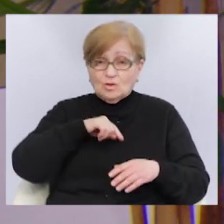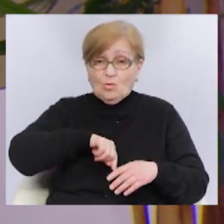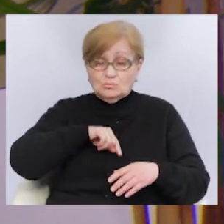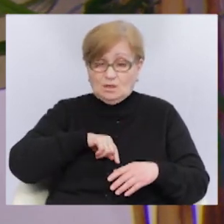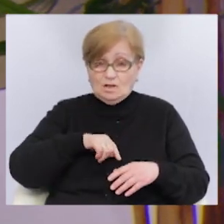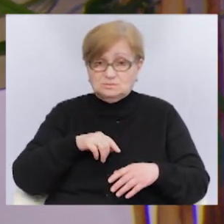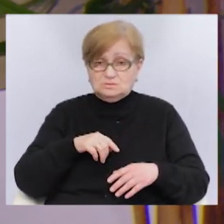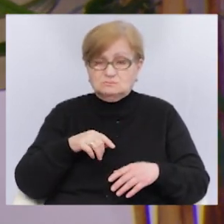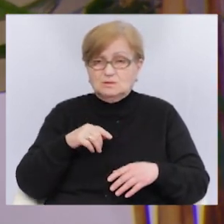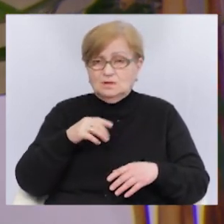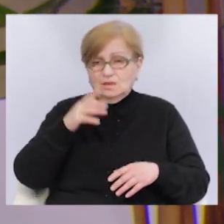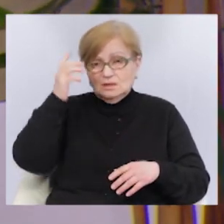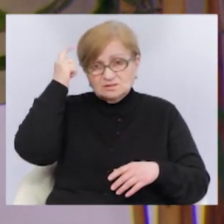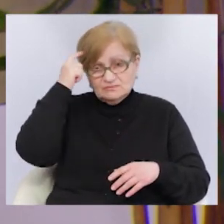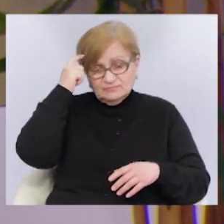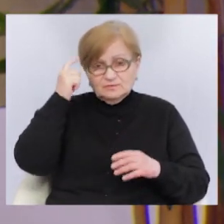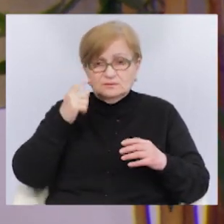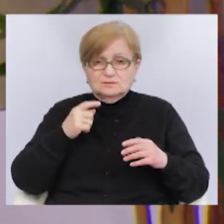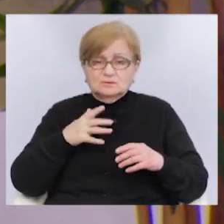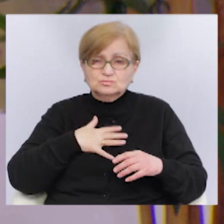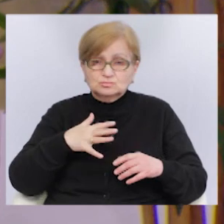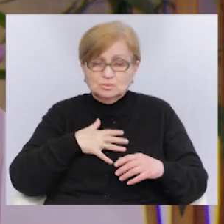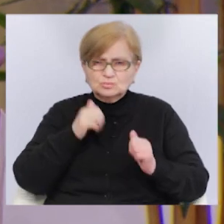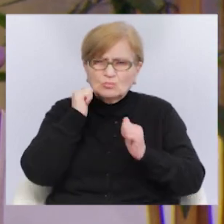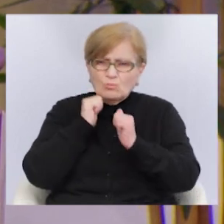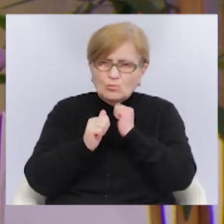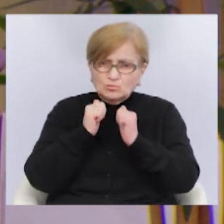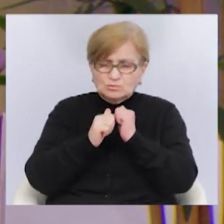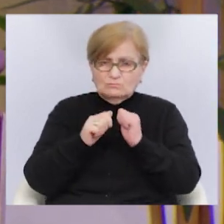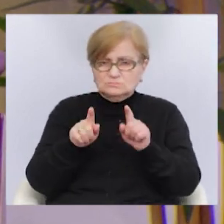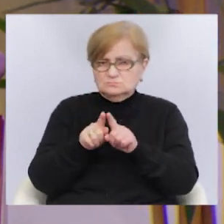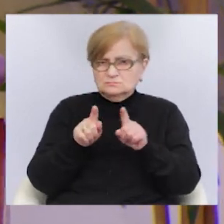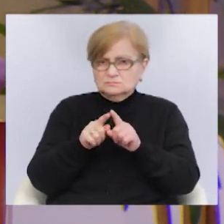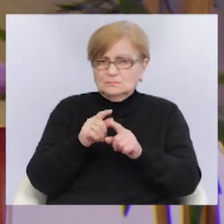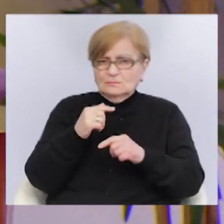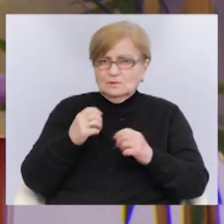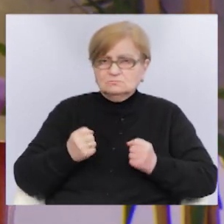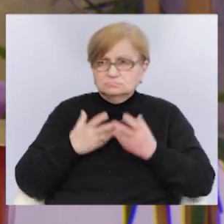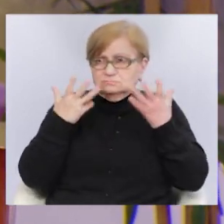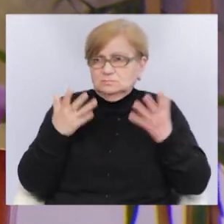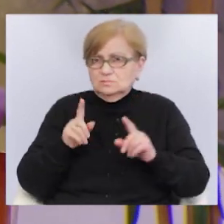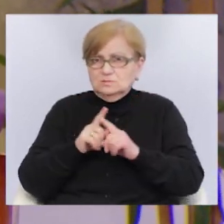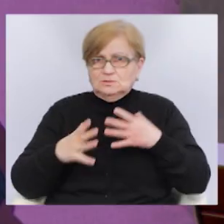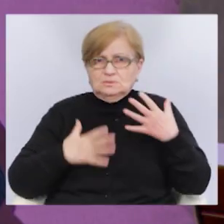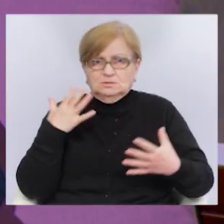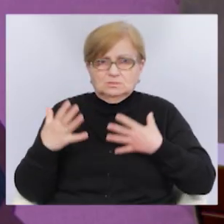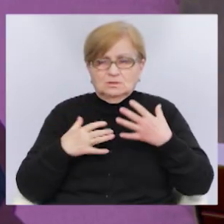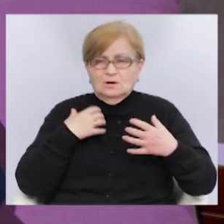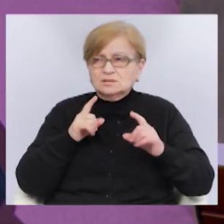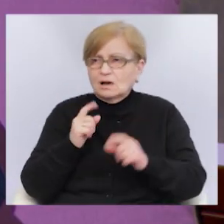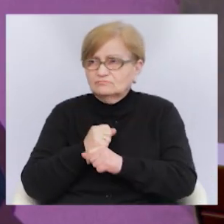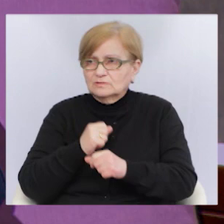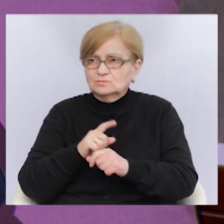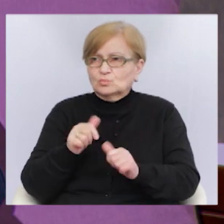ჩვენი თავის ტვინი და სხეული ქრონიკულად ჩართული არის, ქრონიკულად აგზნებული და დაძაბულია, რომ რა გავაკეთო,